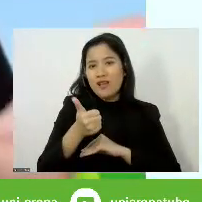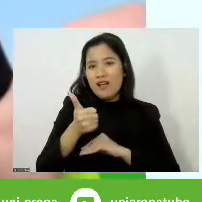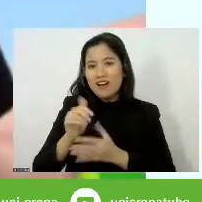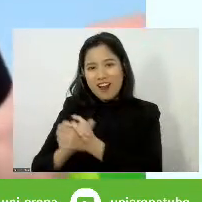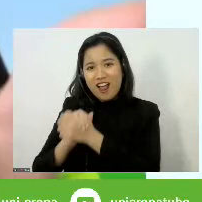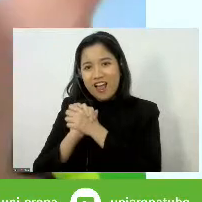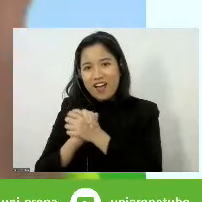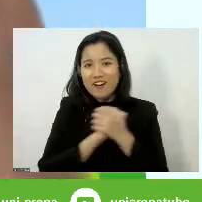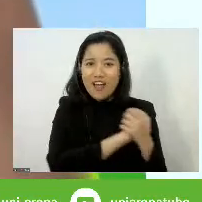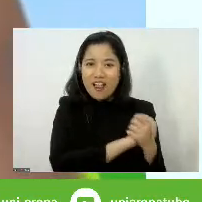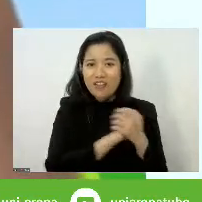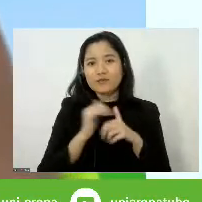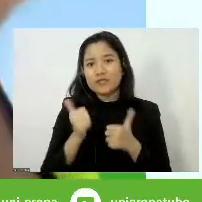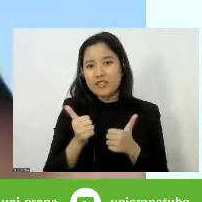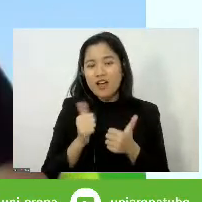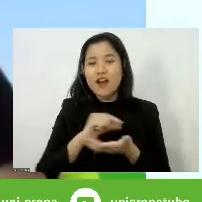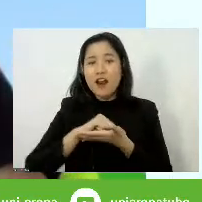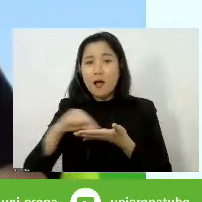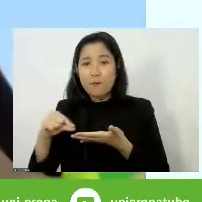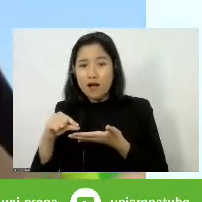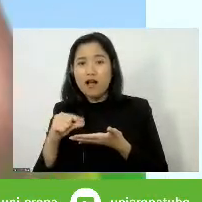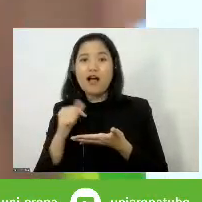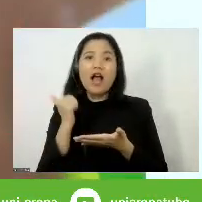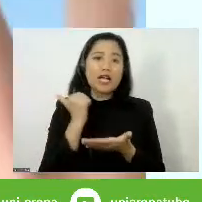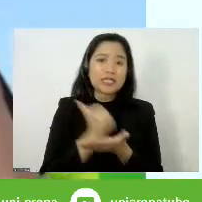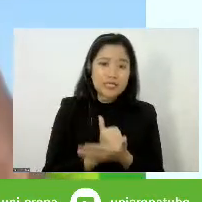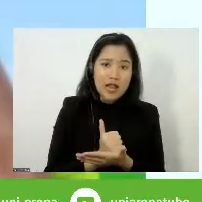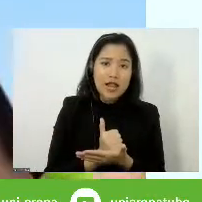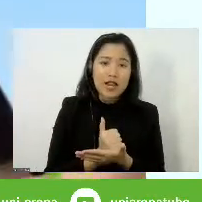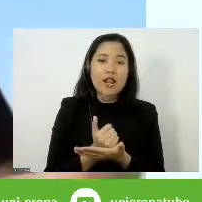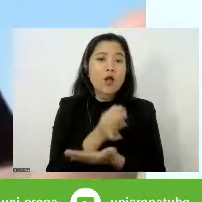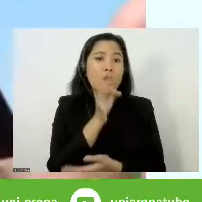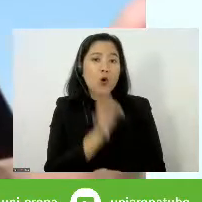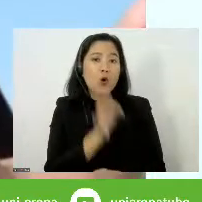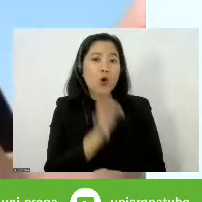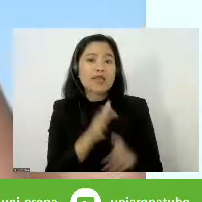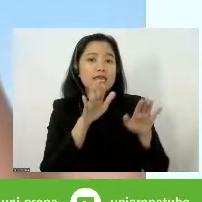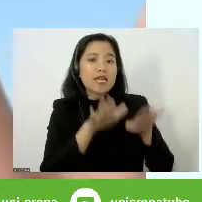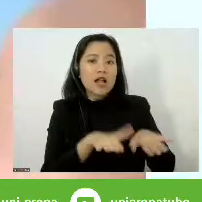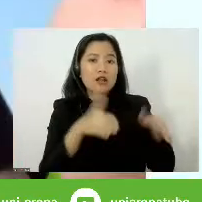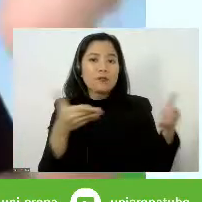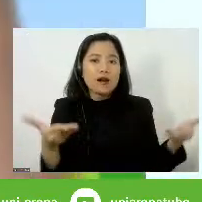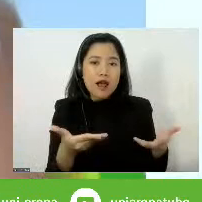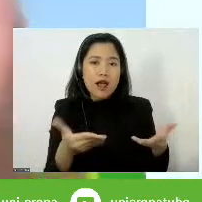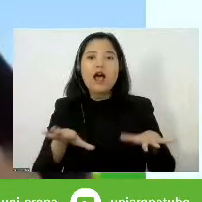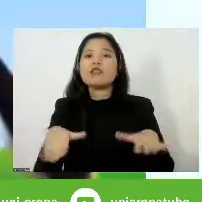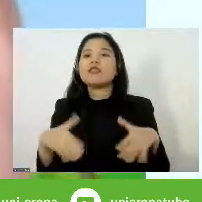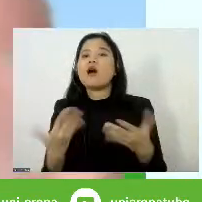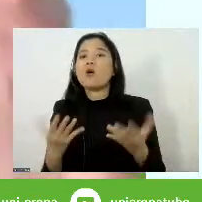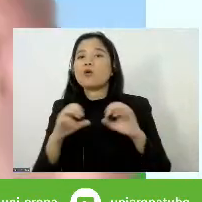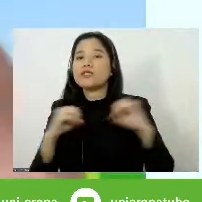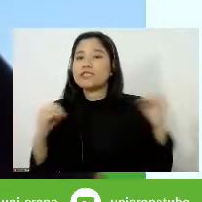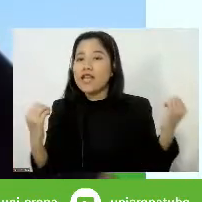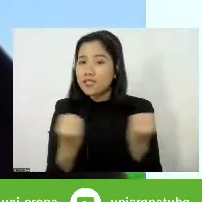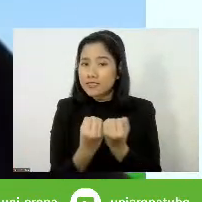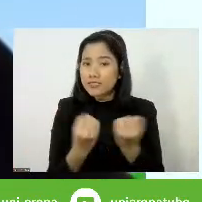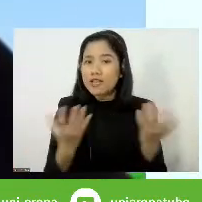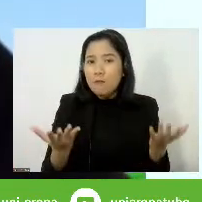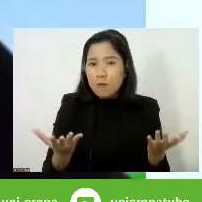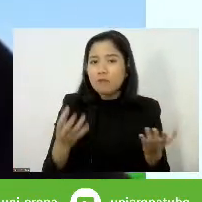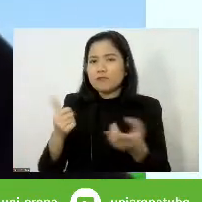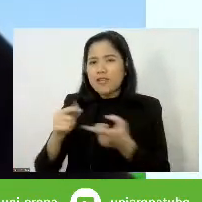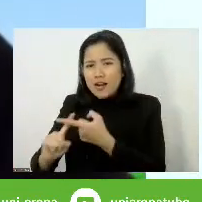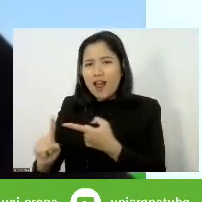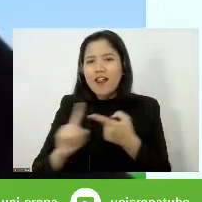disebutin namanya terus asalnya ya sekotanya Atau mungkin organisasinya boleh jadi bisa saling kenal satu sama lain